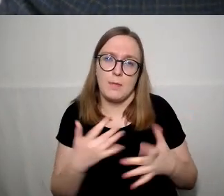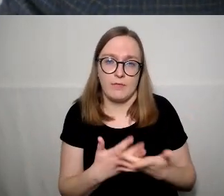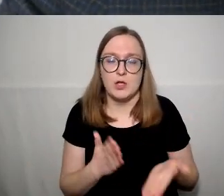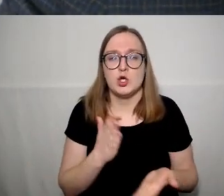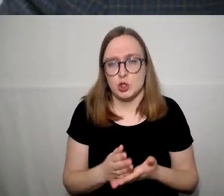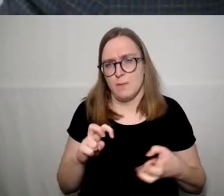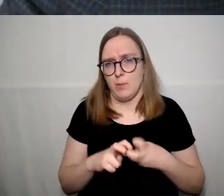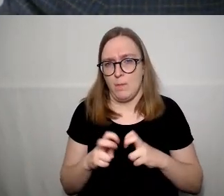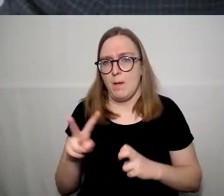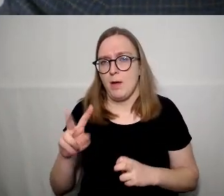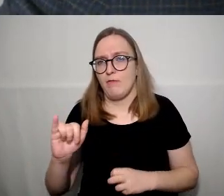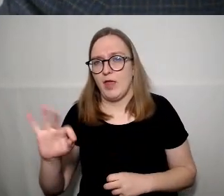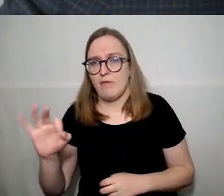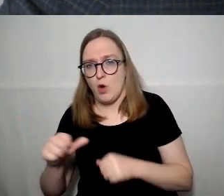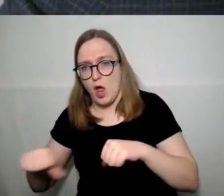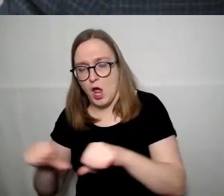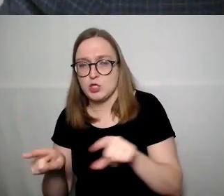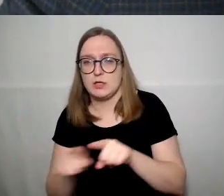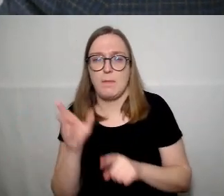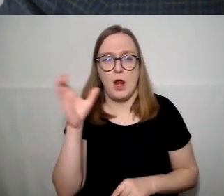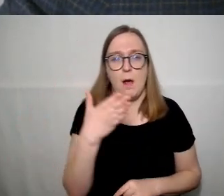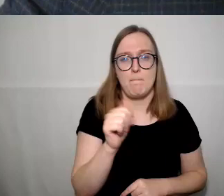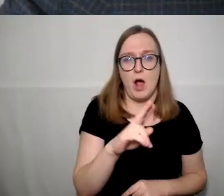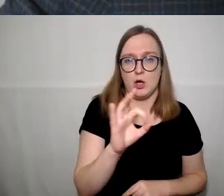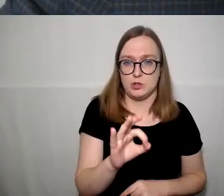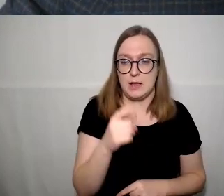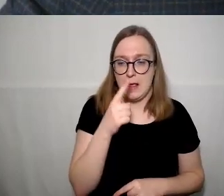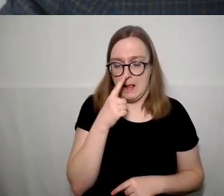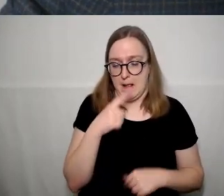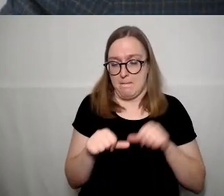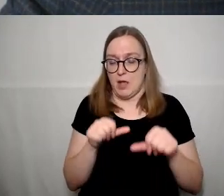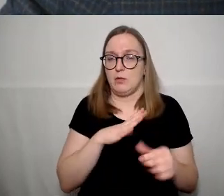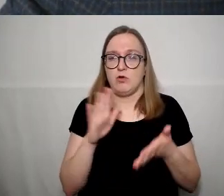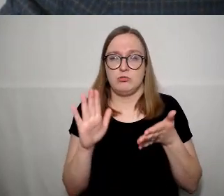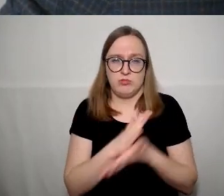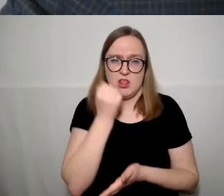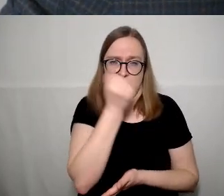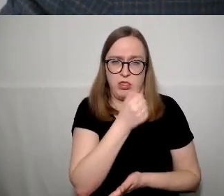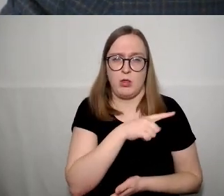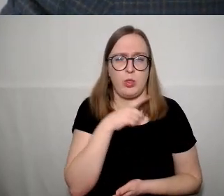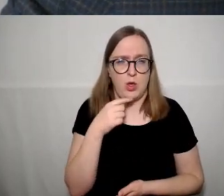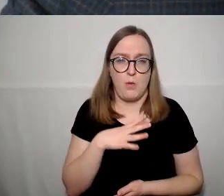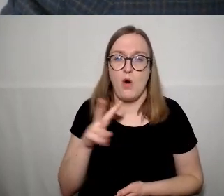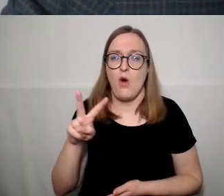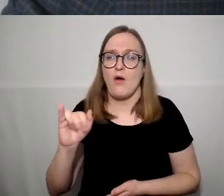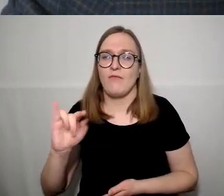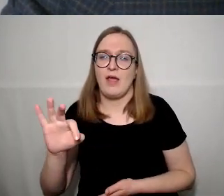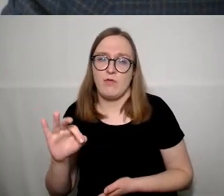ežere, tiek Elektrėnų mariose. Šiais metais buvo labai padidėjusi tarša. Dėl Vievio ežero daugmaž aišku, kas ten